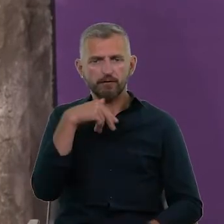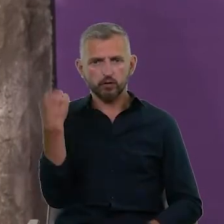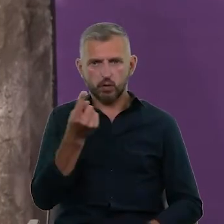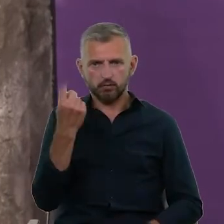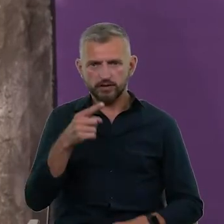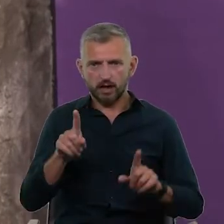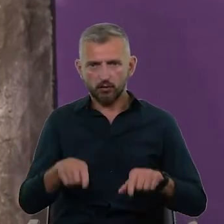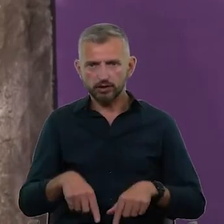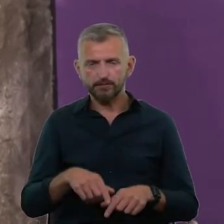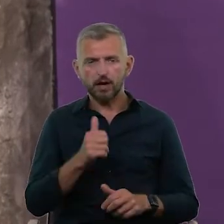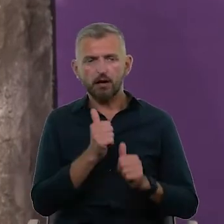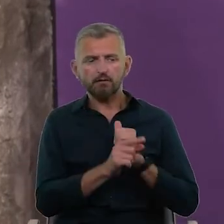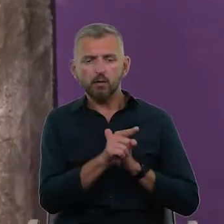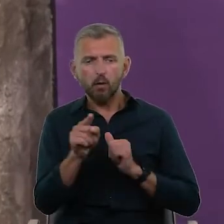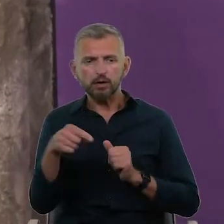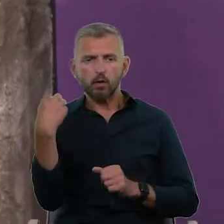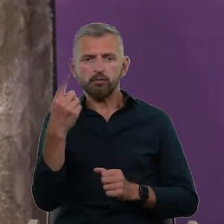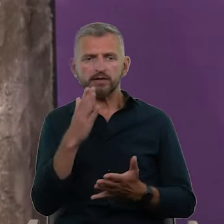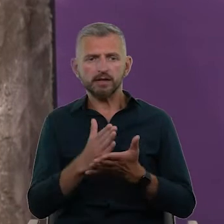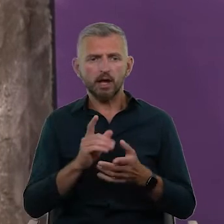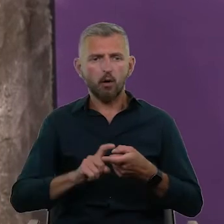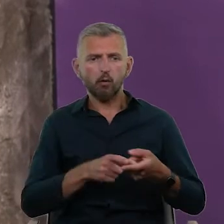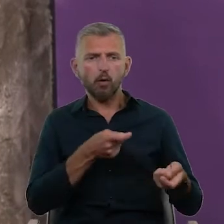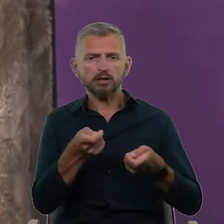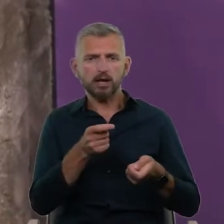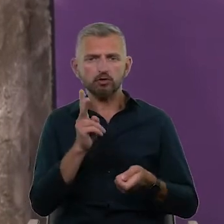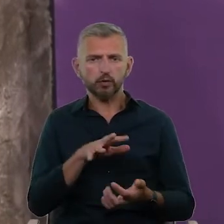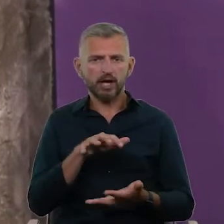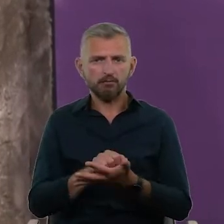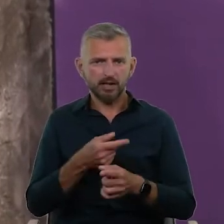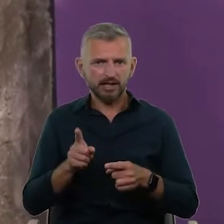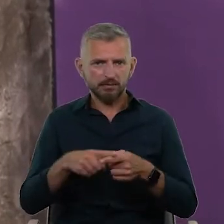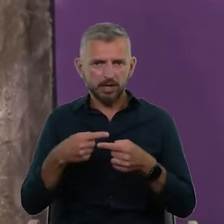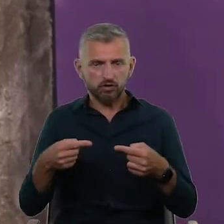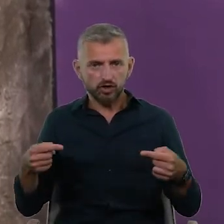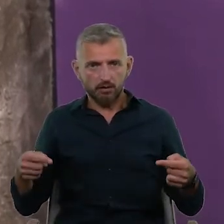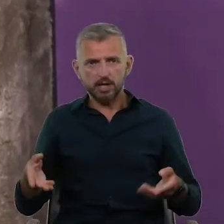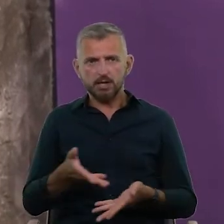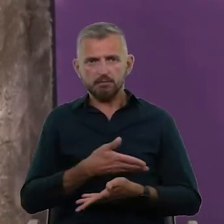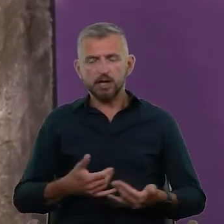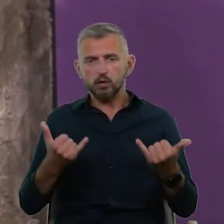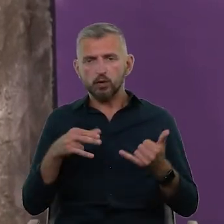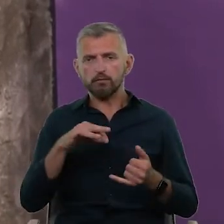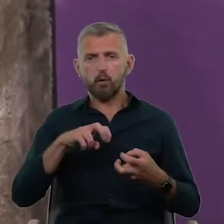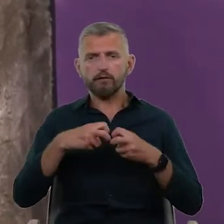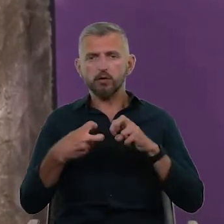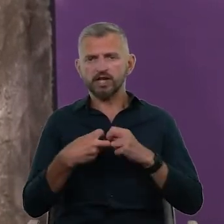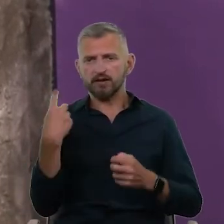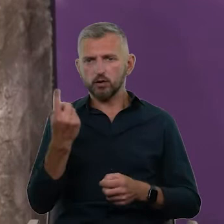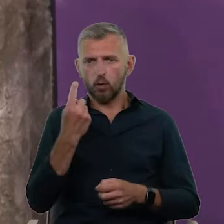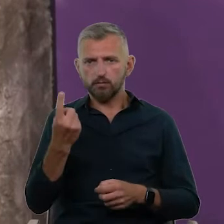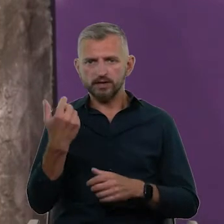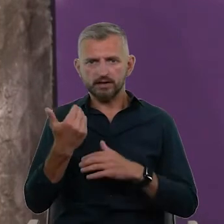також. В кожній області є координатори, які займаються цими речами. І ми сьогодні по Івано-Франківській області